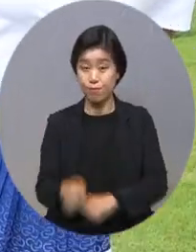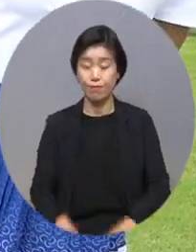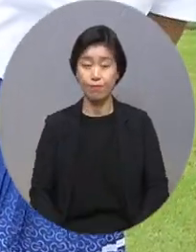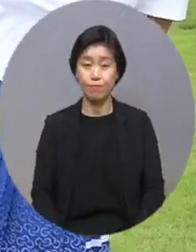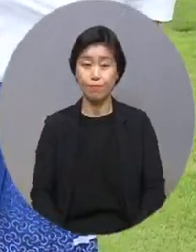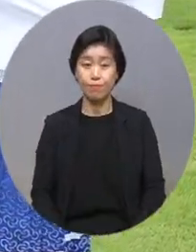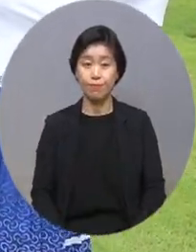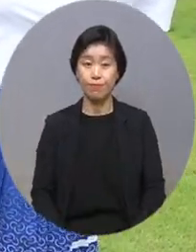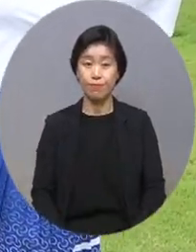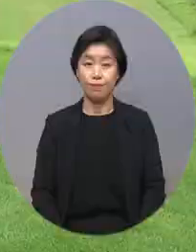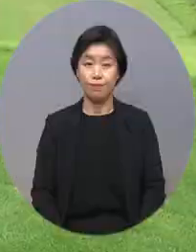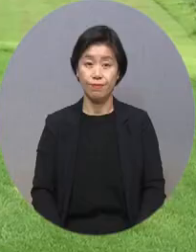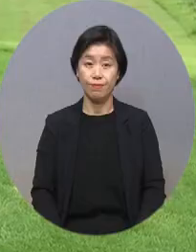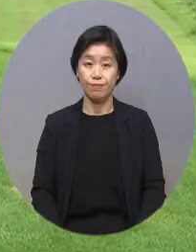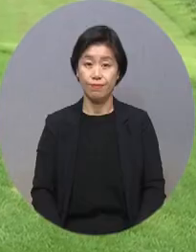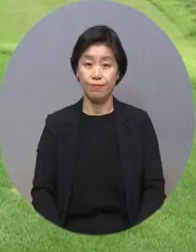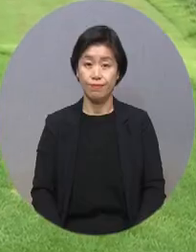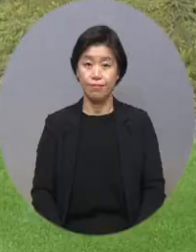샷! 샷! 샷! 눈 있는 쪽으로 간다.